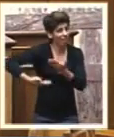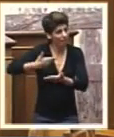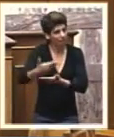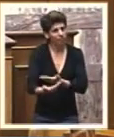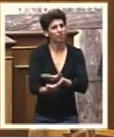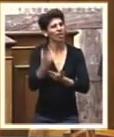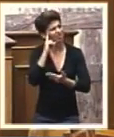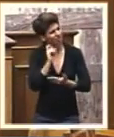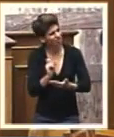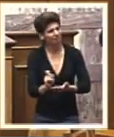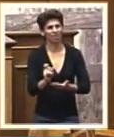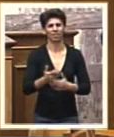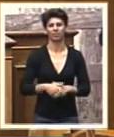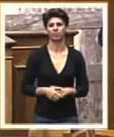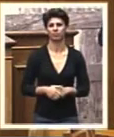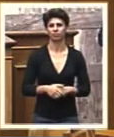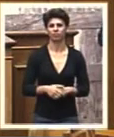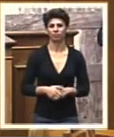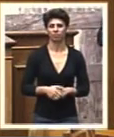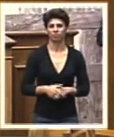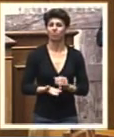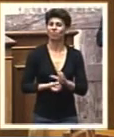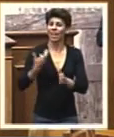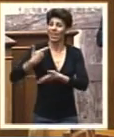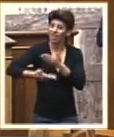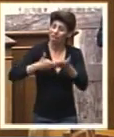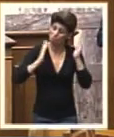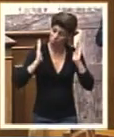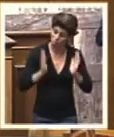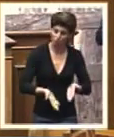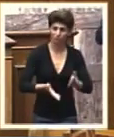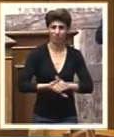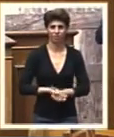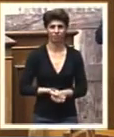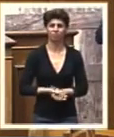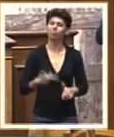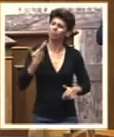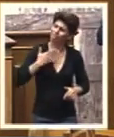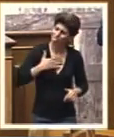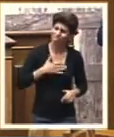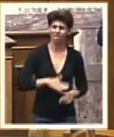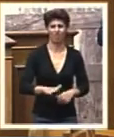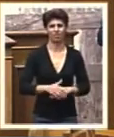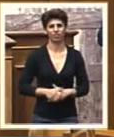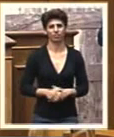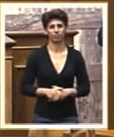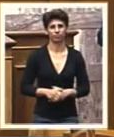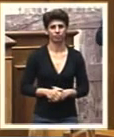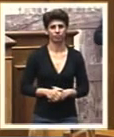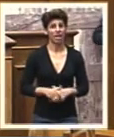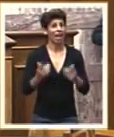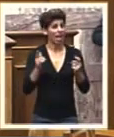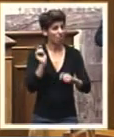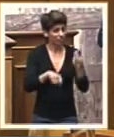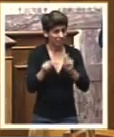Η νέα γενιά και ξέρει, η νέα γενιά και μπορεί, η νέα γενιά και θέλει. Κάντε τον